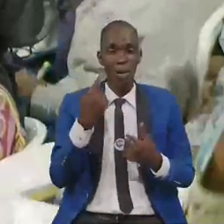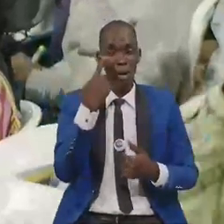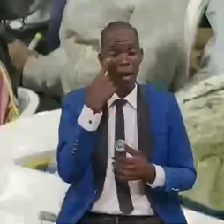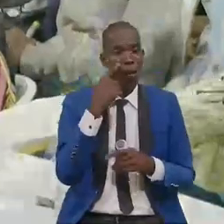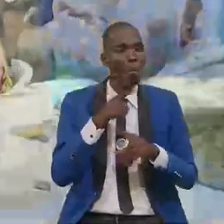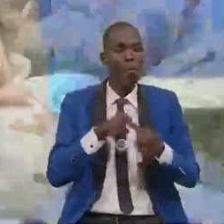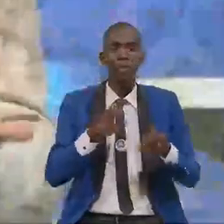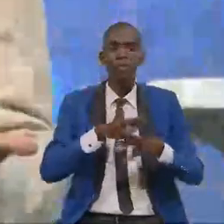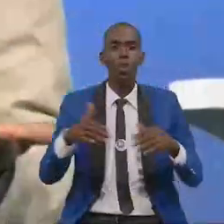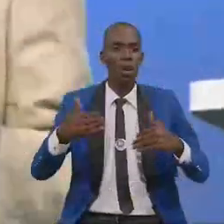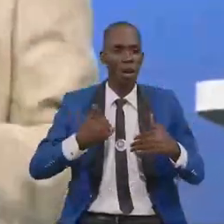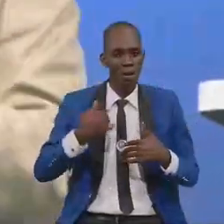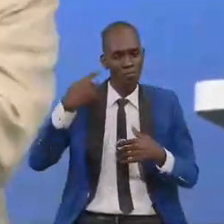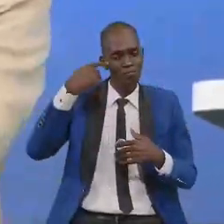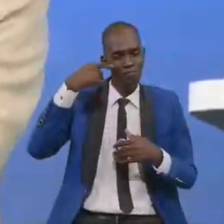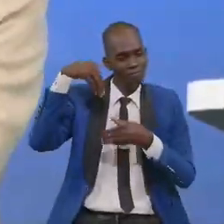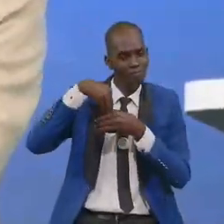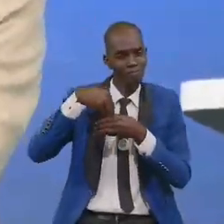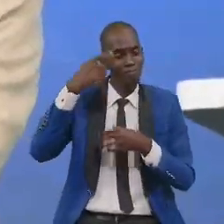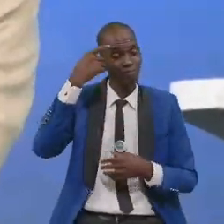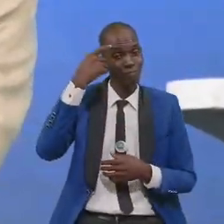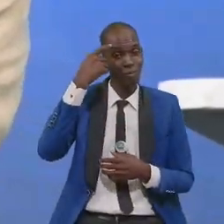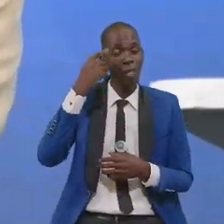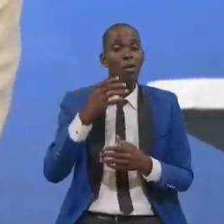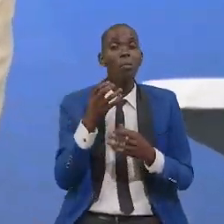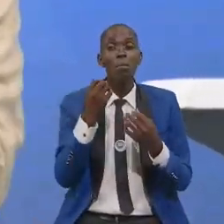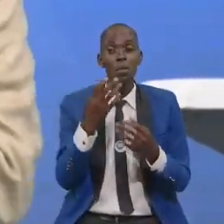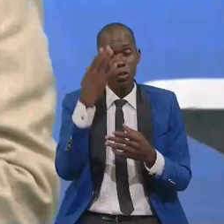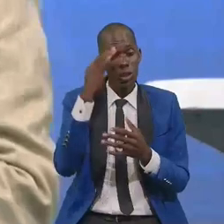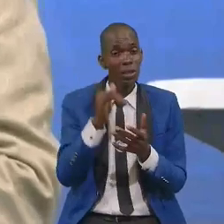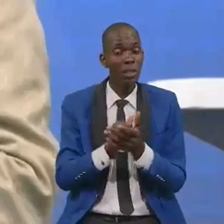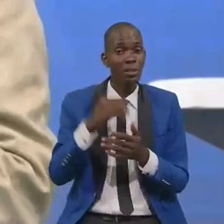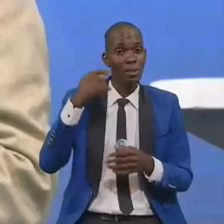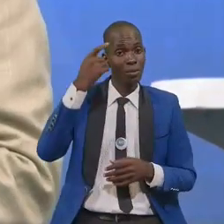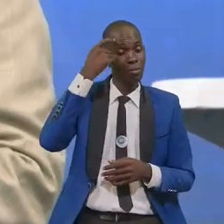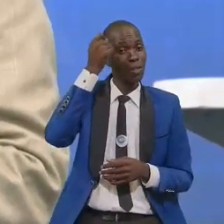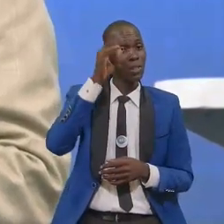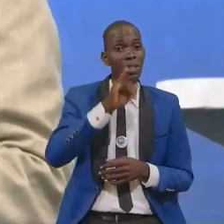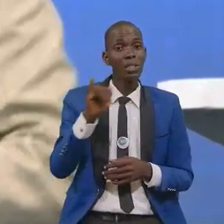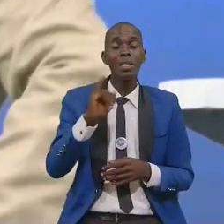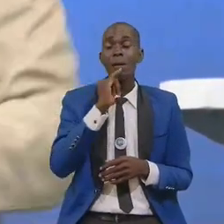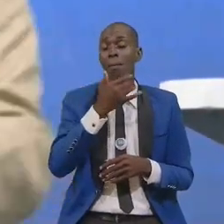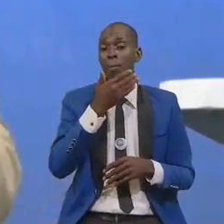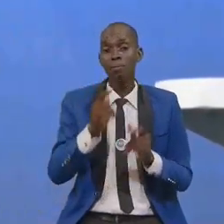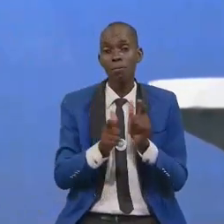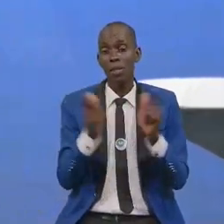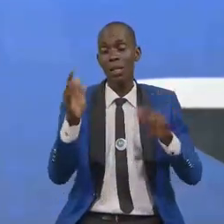n'ont pas la perception la perception est plus grande que la vue